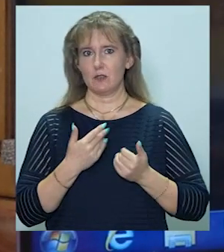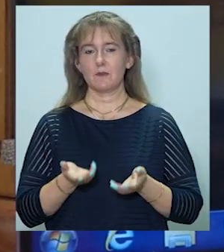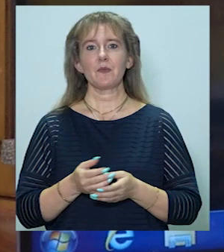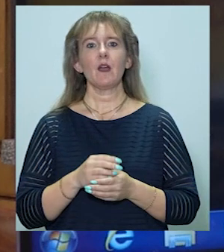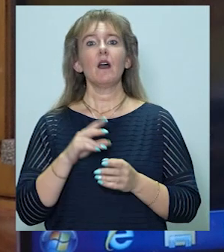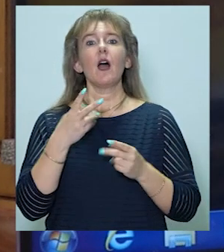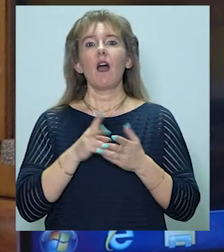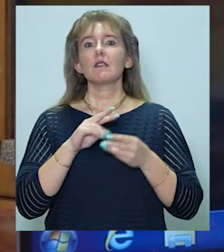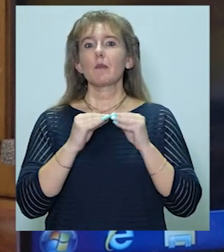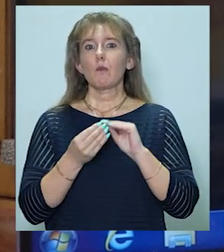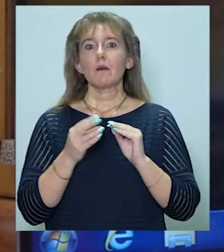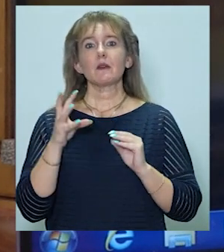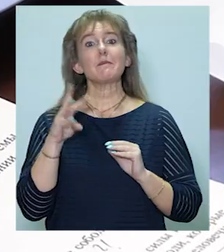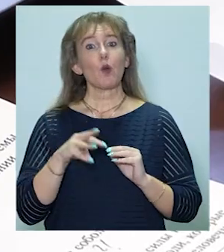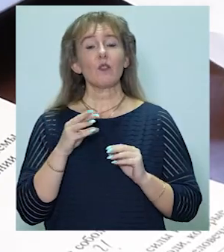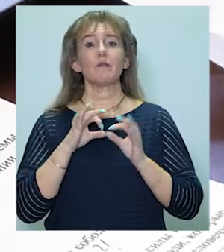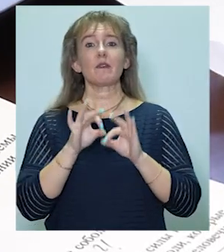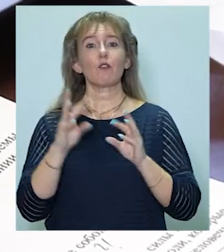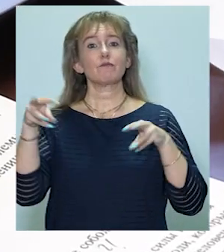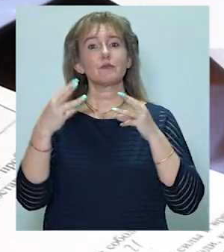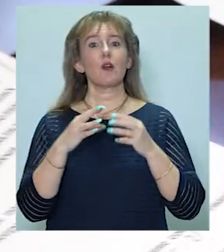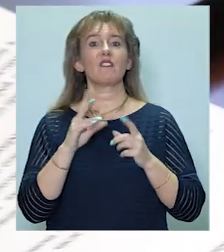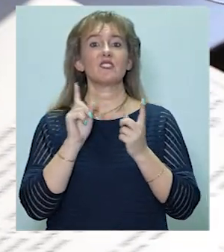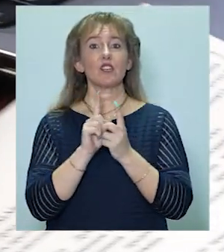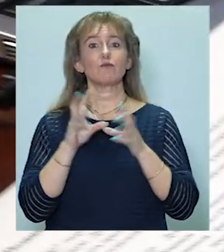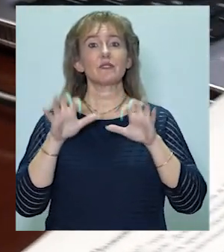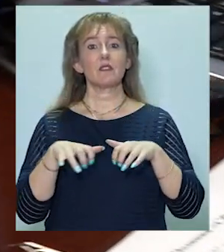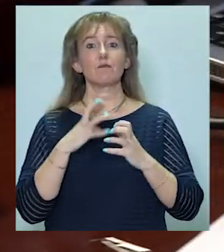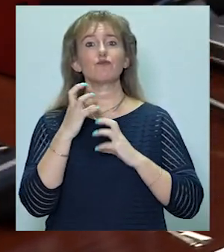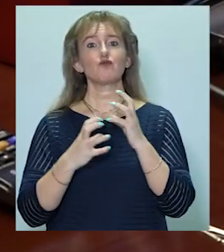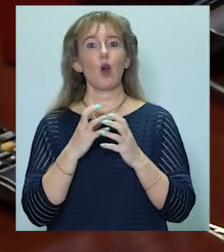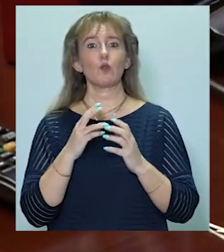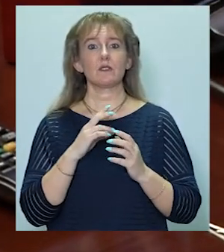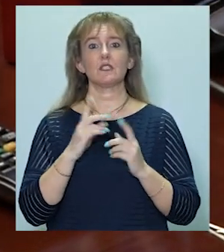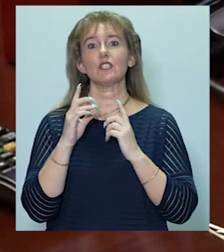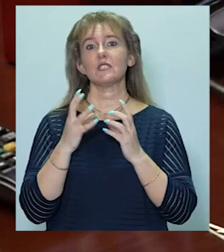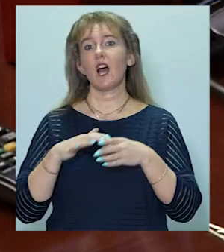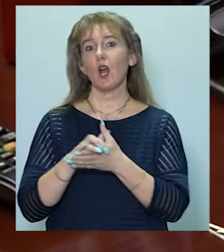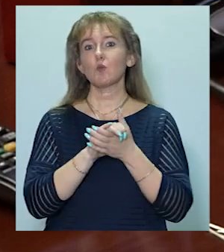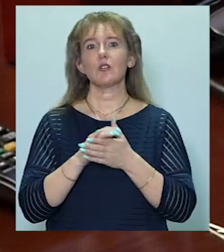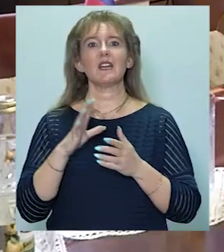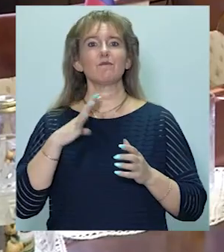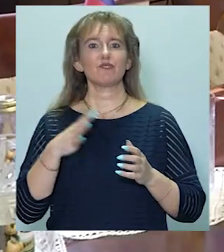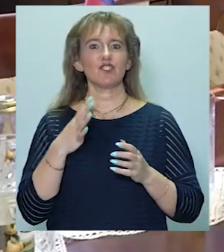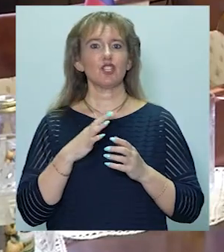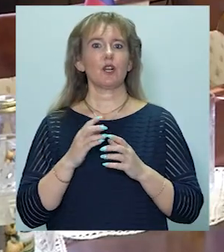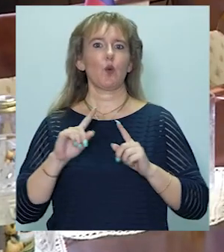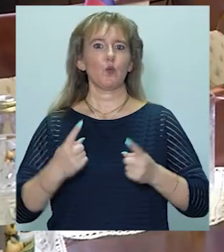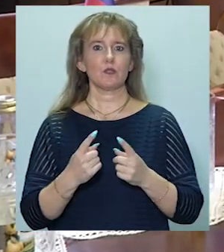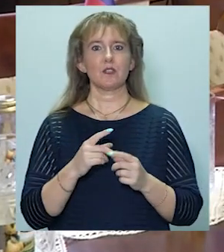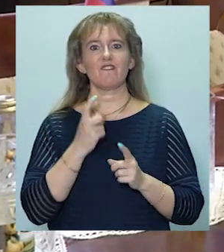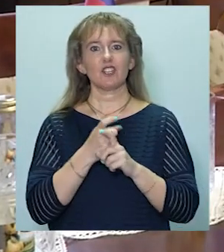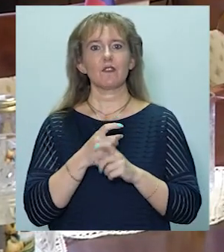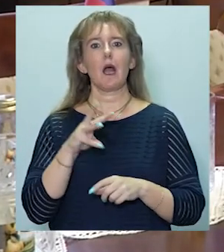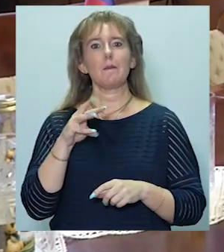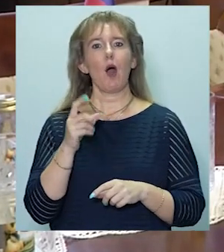жизнь. По этой проблеме Сергей Миронов провел онлайн-встречу с председателем Международного союза бывших малолетних узников фашизма